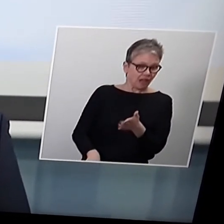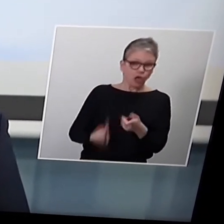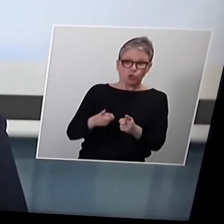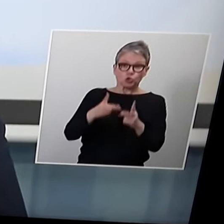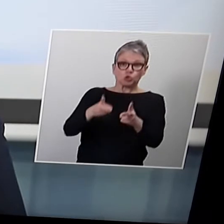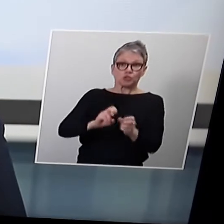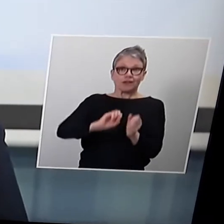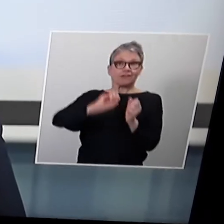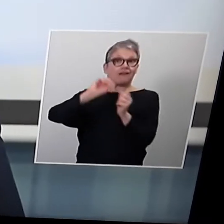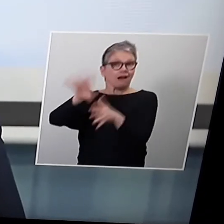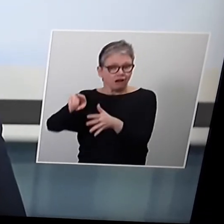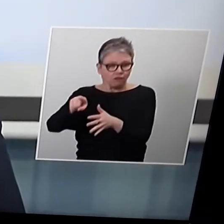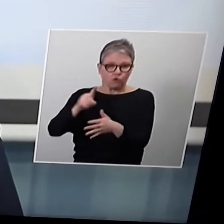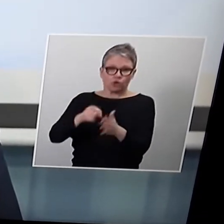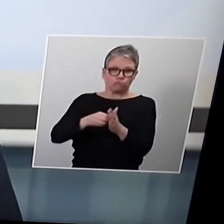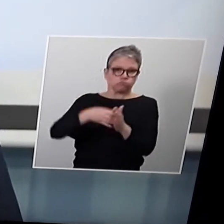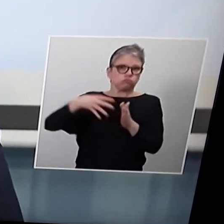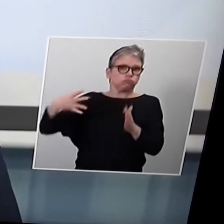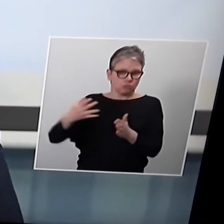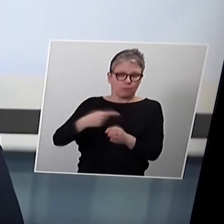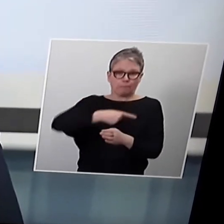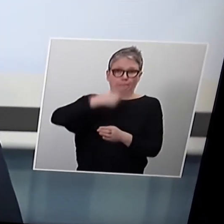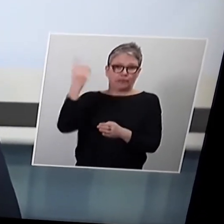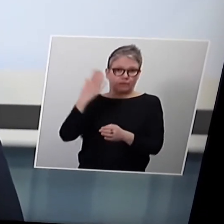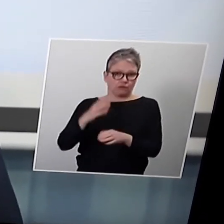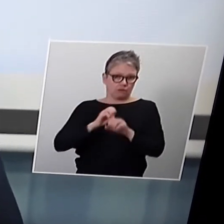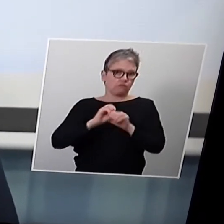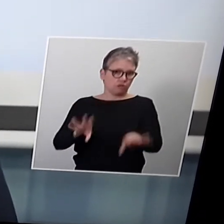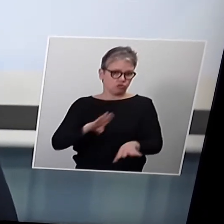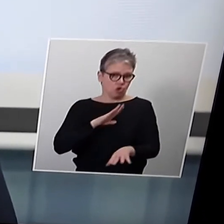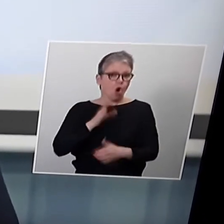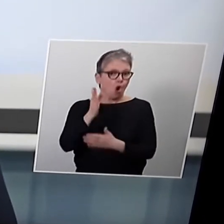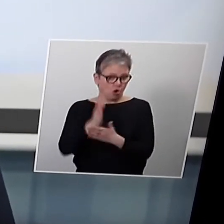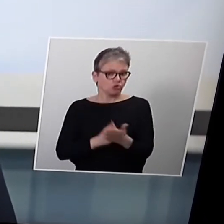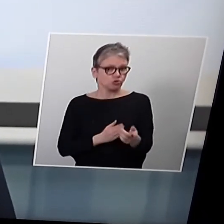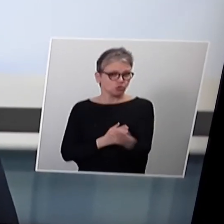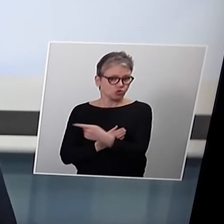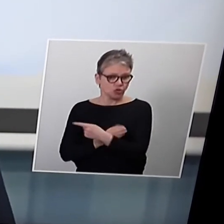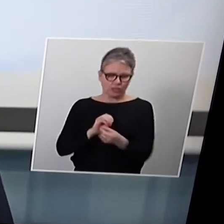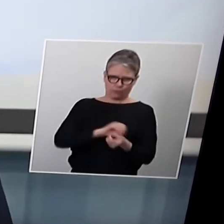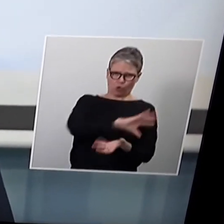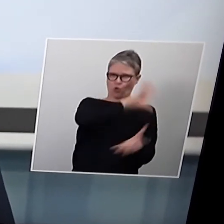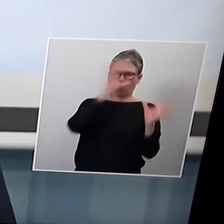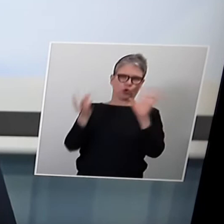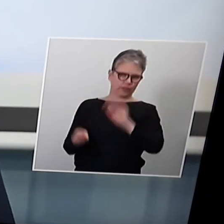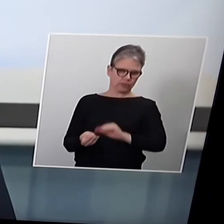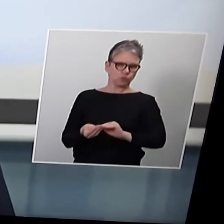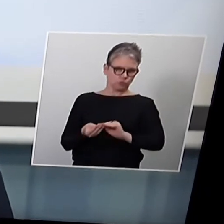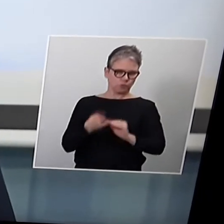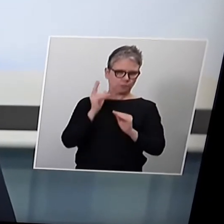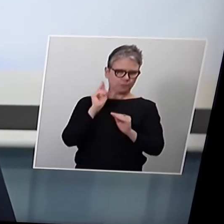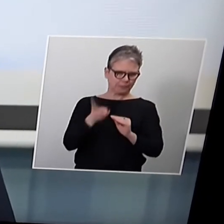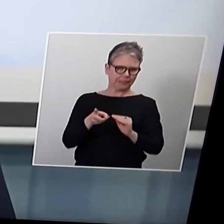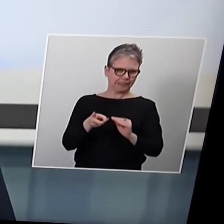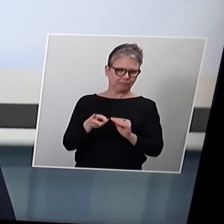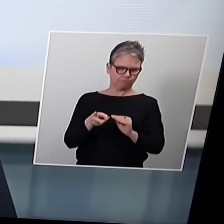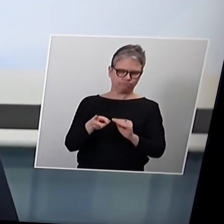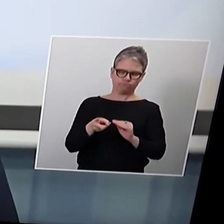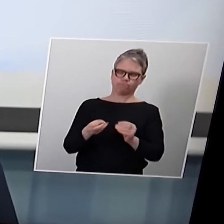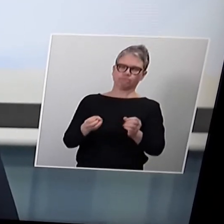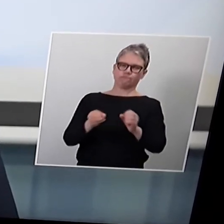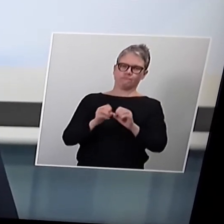erilaisia pitkäaikaisseurauksia ainakin osalle. Ja tämä kokonaisuus on oikeastaan se, mikä tekee tästä